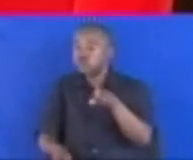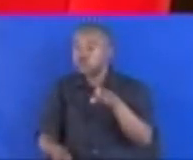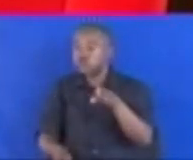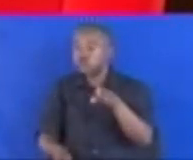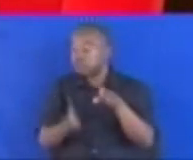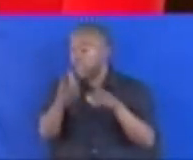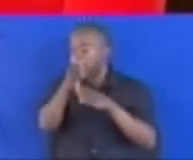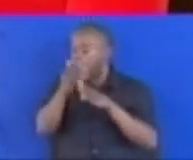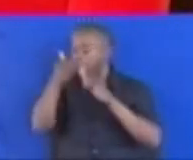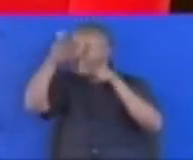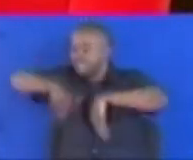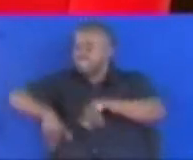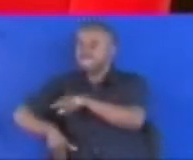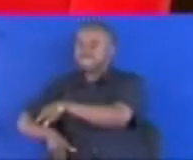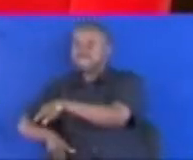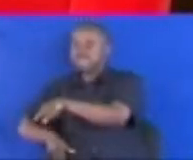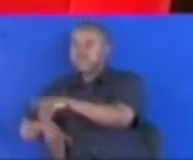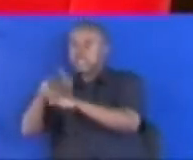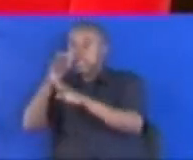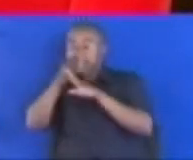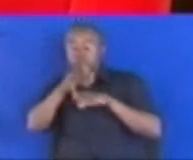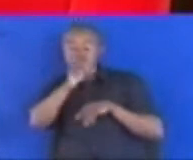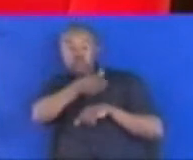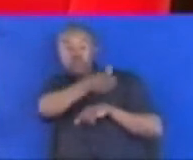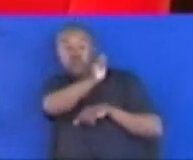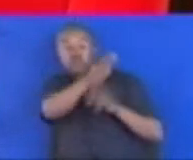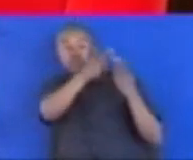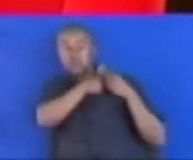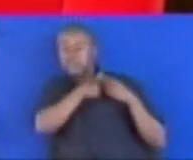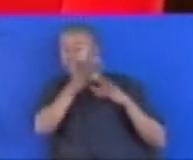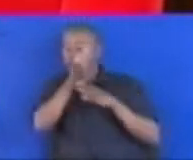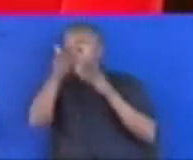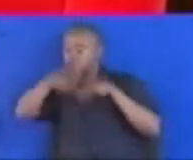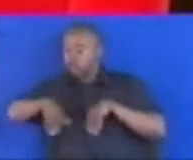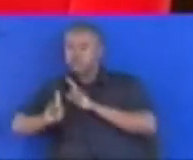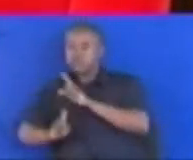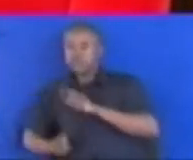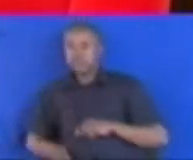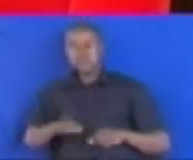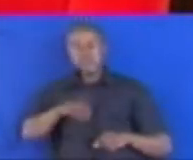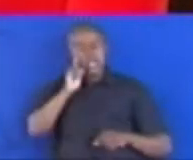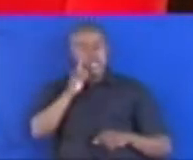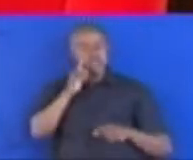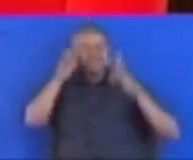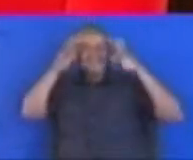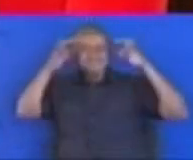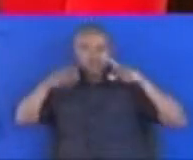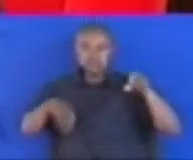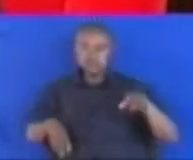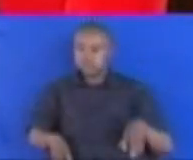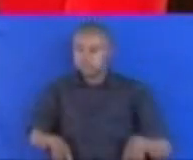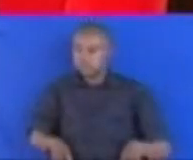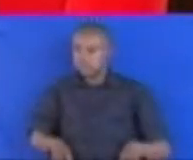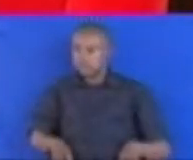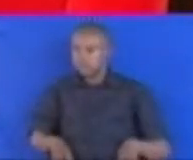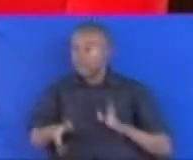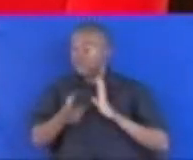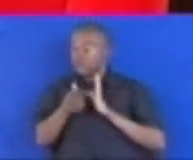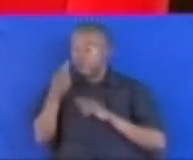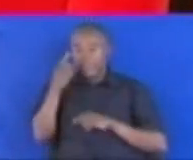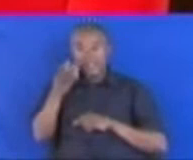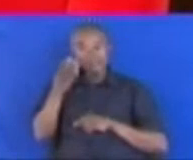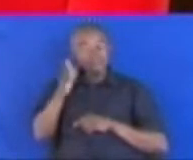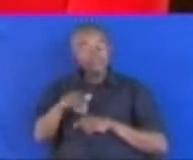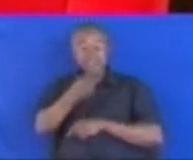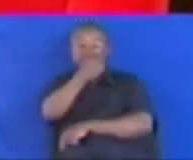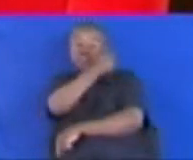juu ya hii kampuni, ziko juu ya mtumiaji. Mheshimiwa Naibu Speaker, sasa najaribu kuwaza, nikiangalia kwa mfano chanjo ambazo